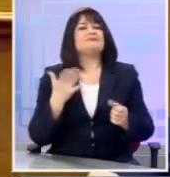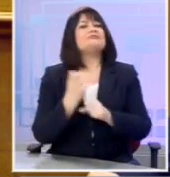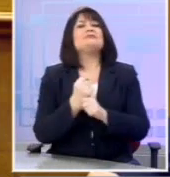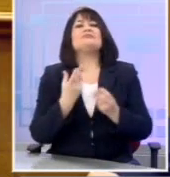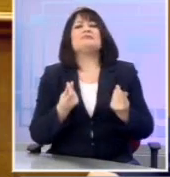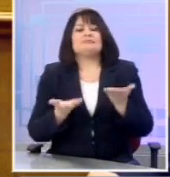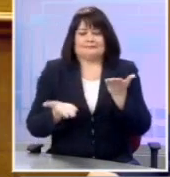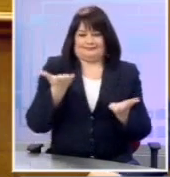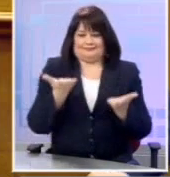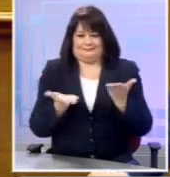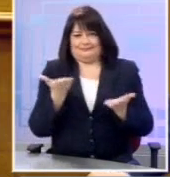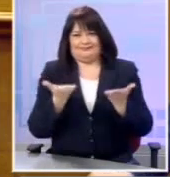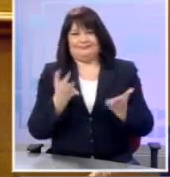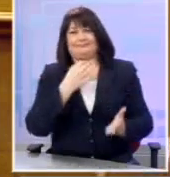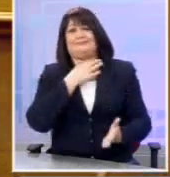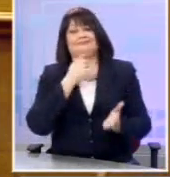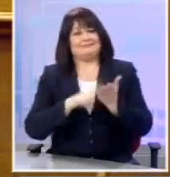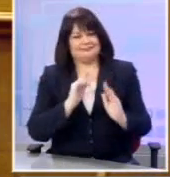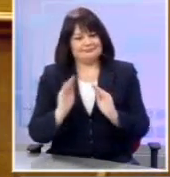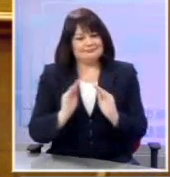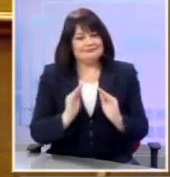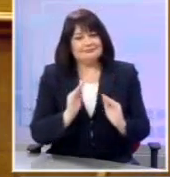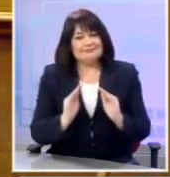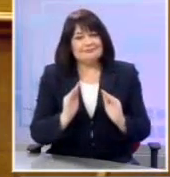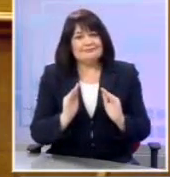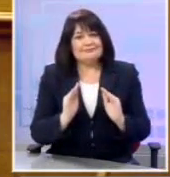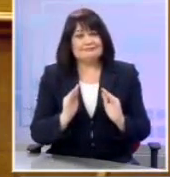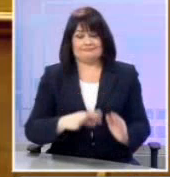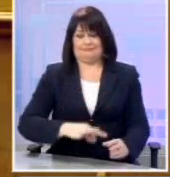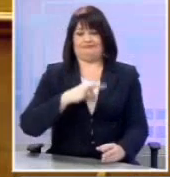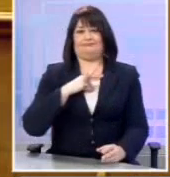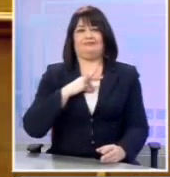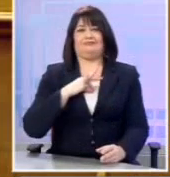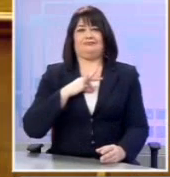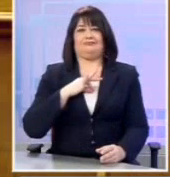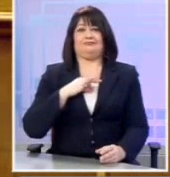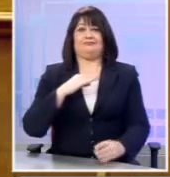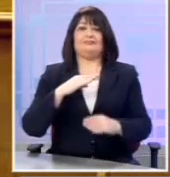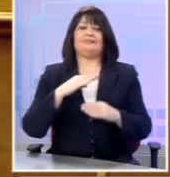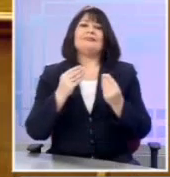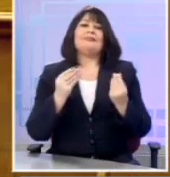επιτυγχάνεται ισορροπία ανάμεσα στην ανάγκη διασφάλισης ενός αξιοπρεπούς επίπεδου